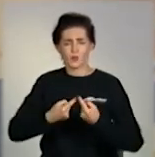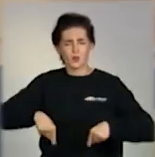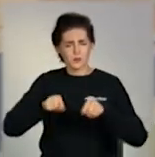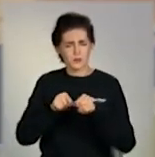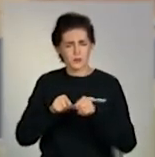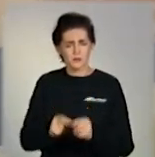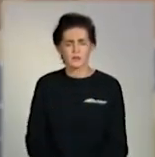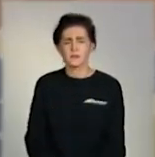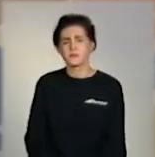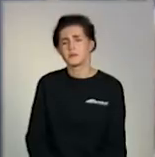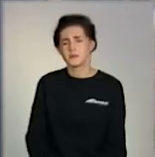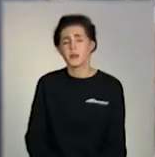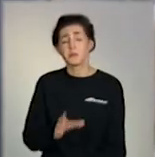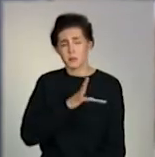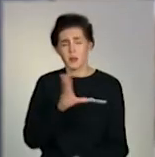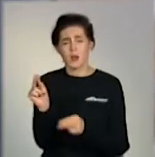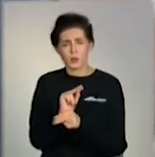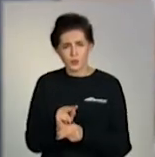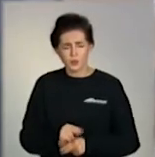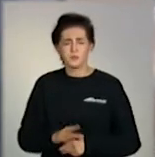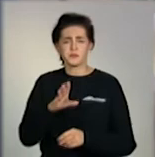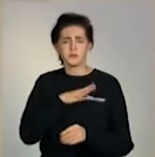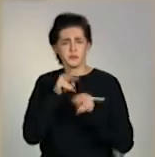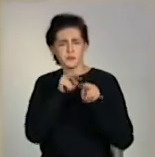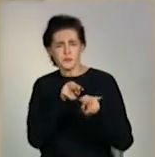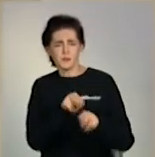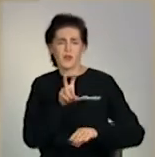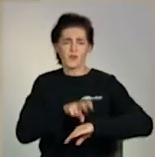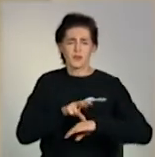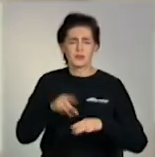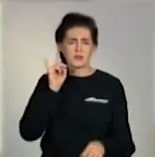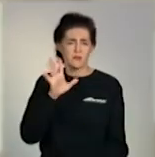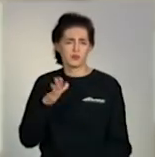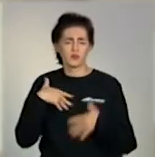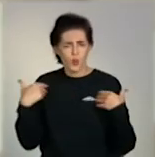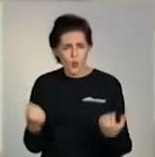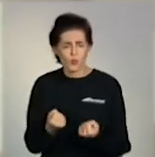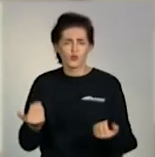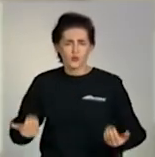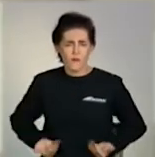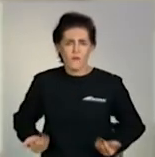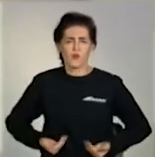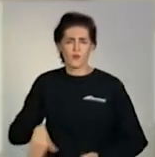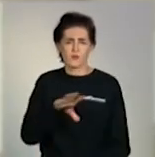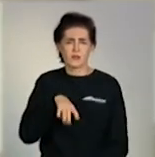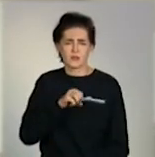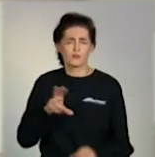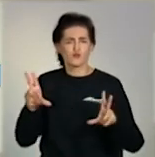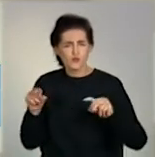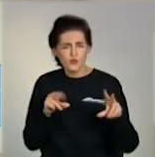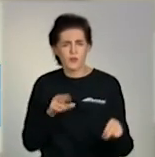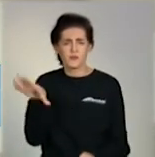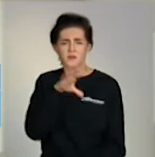відділення. Пролічився, побув під наглядом лікарів, слава Богу, здоровенький, живий, ми всі щасливі, ми так